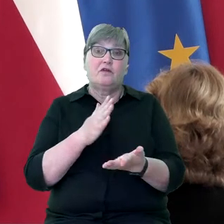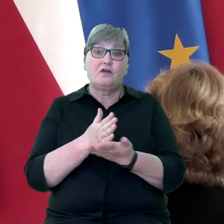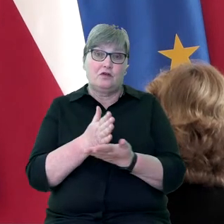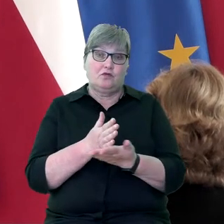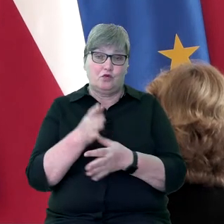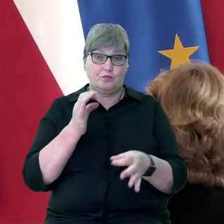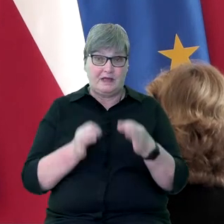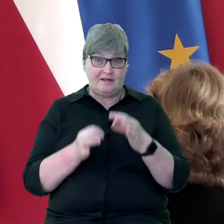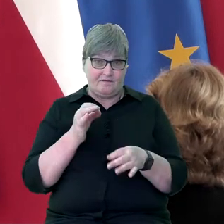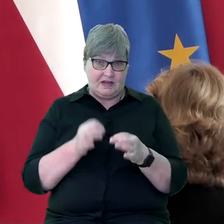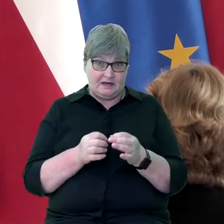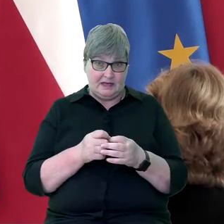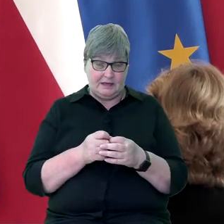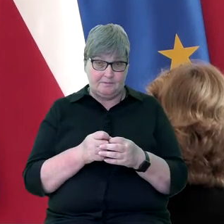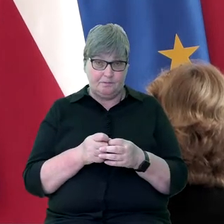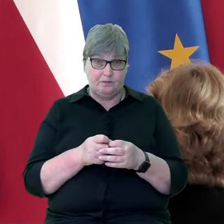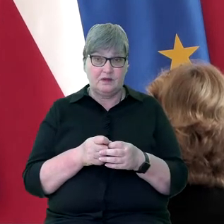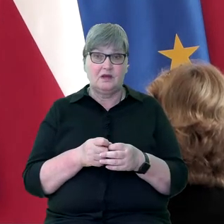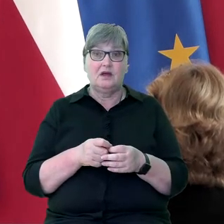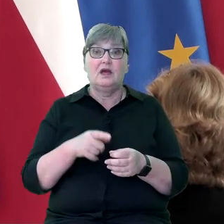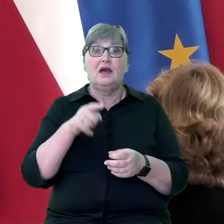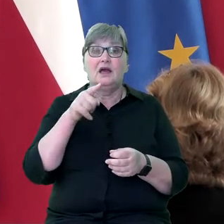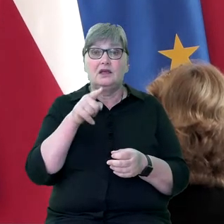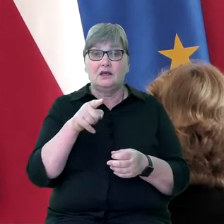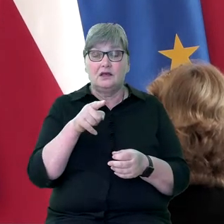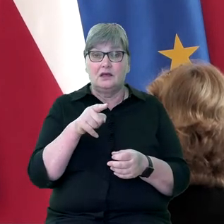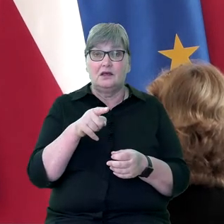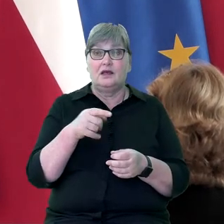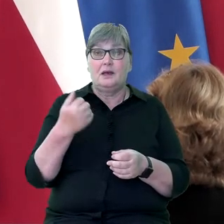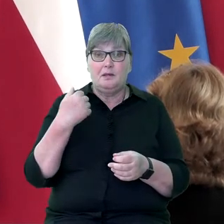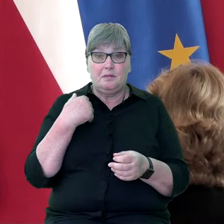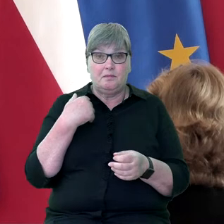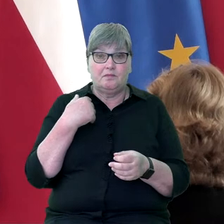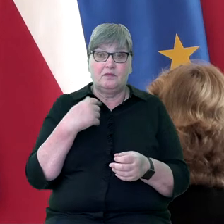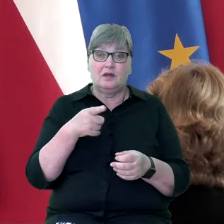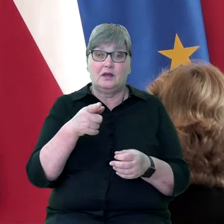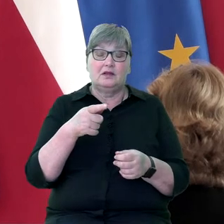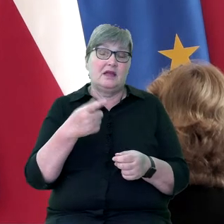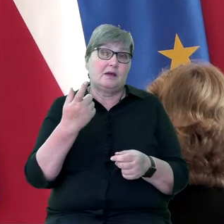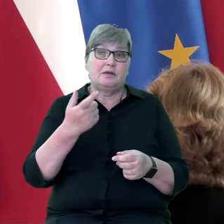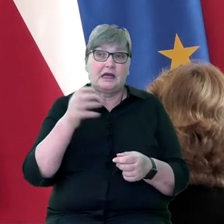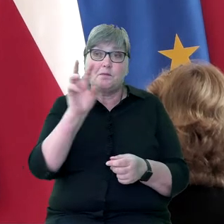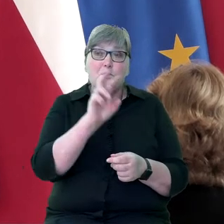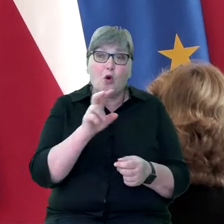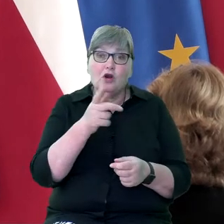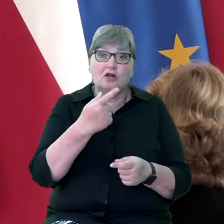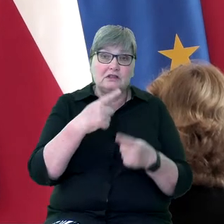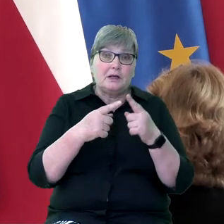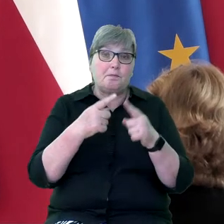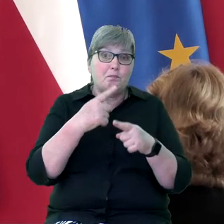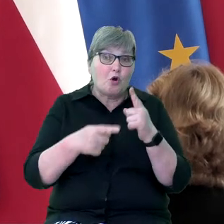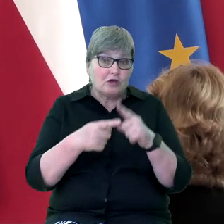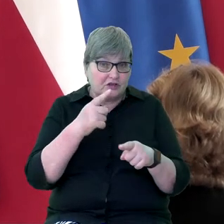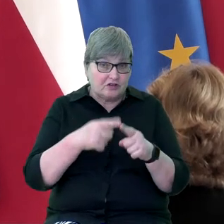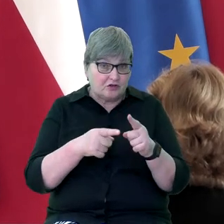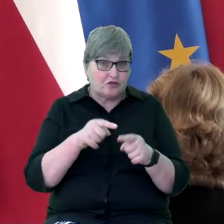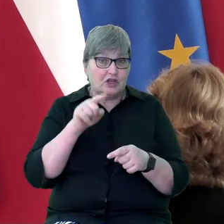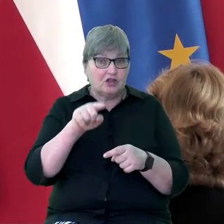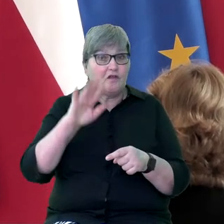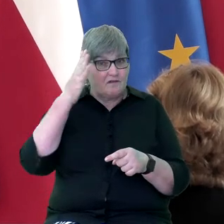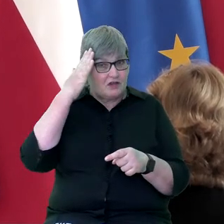Należy zauważyć, że pomimo spolaryzowanych poglądów politycznych członków Sejmu Ustawodawczego zdawano sobie sprawę z